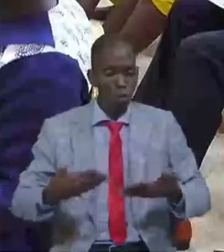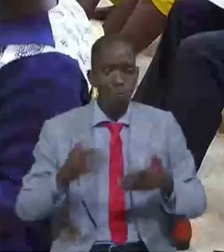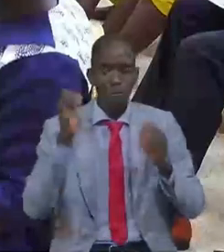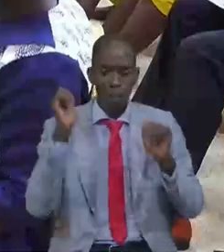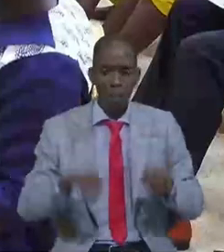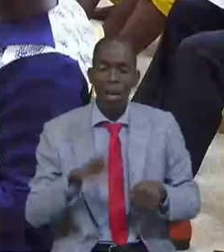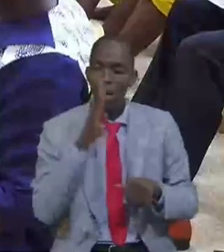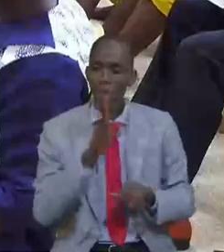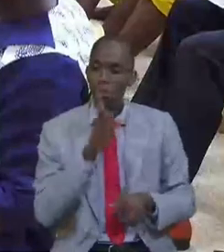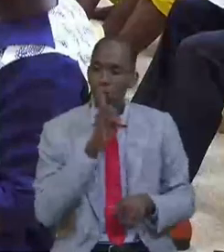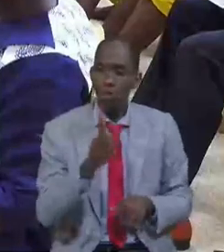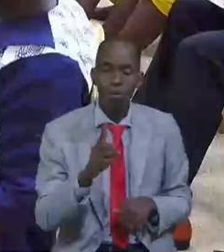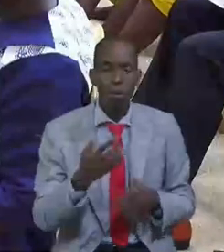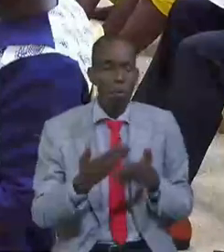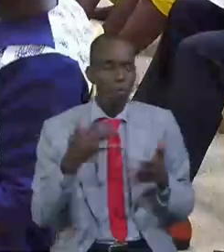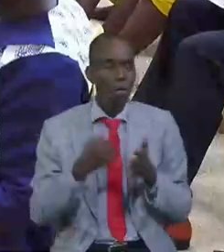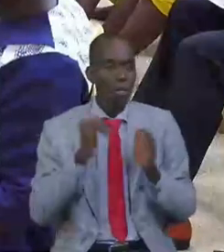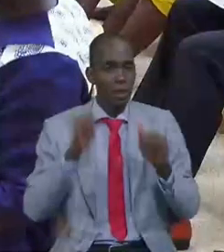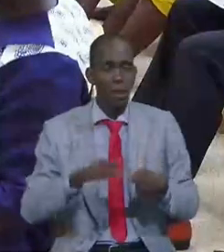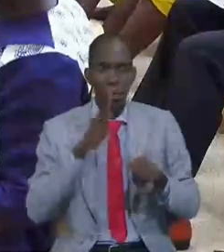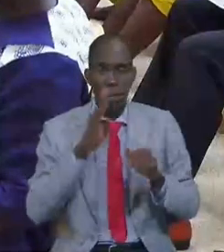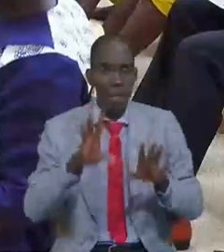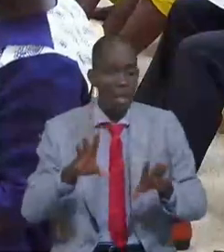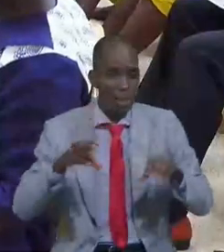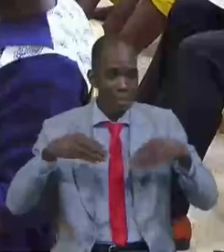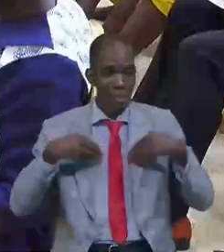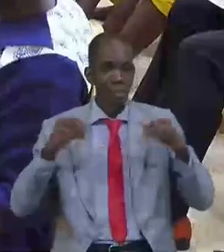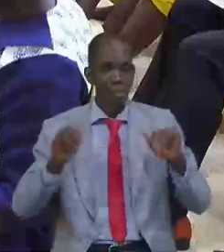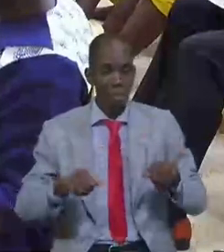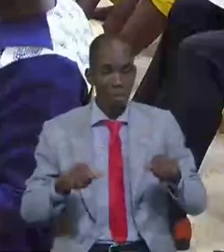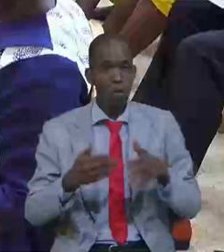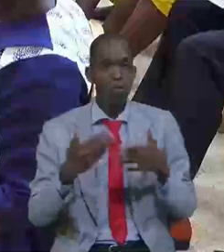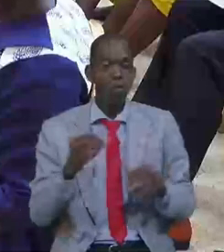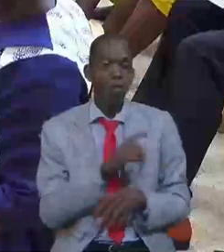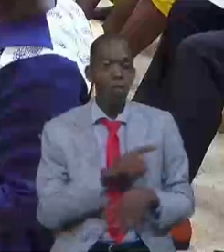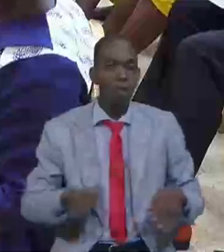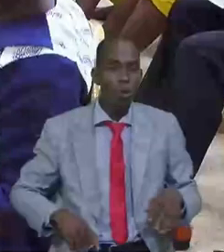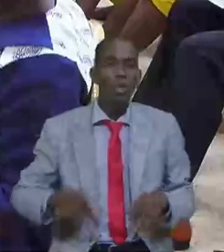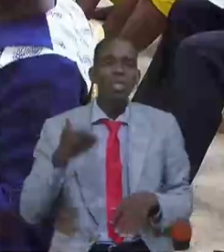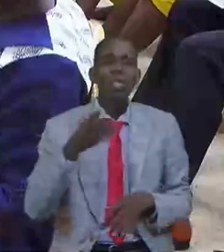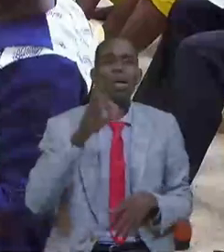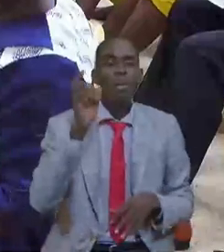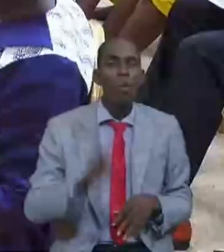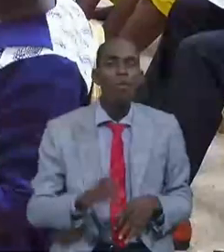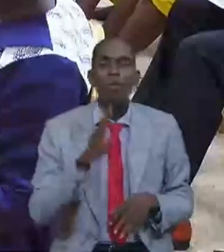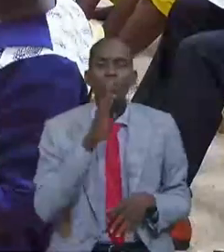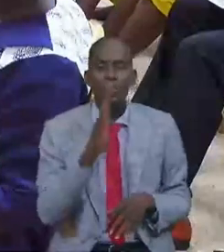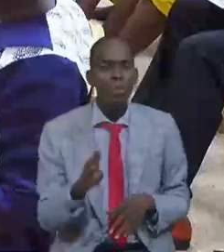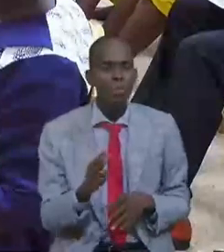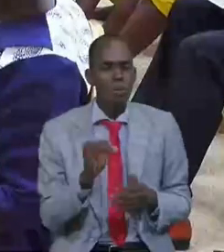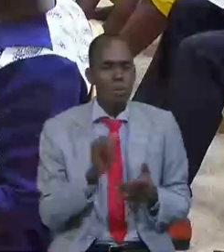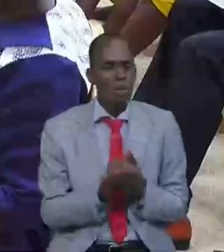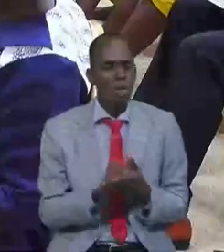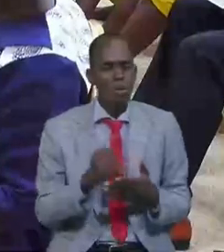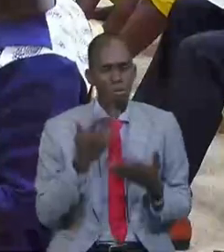soit acceptable aux yeux du Seigneur, il faut avoir la conviction. Oh, je me sens attristé,